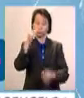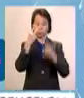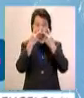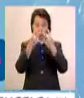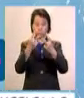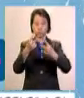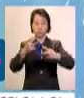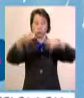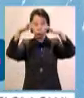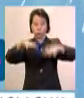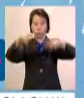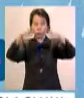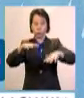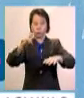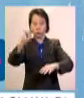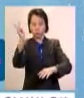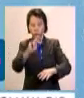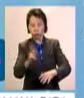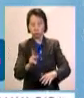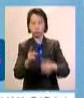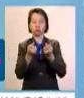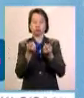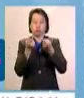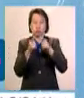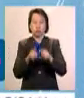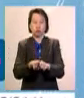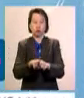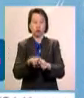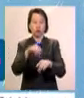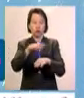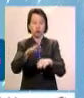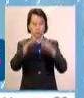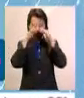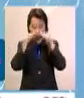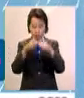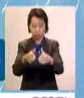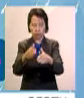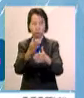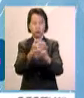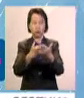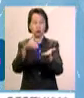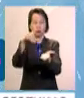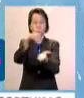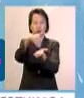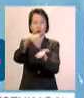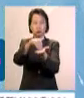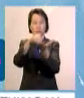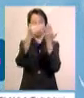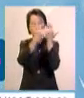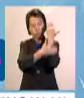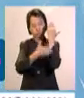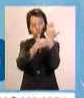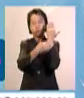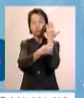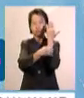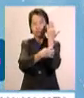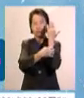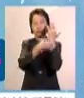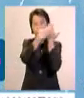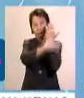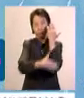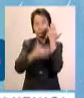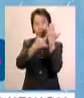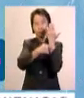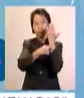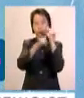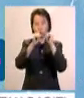diperhatikan hujan dan juga ribut petir sedang berlaku adalah lebih tertumpu di bahagian tengah semenanjung Malaysia, di mana kami jangkakan